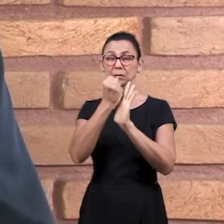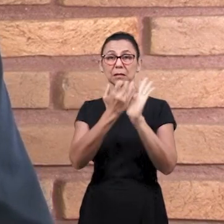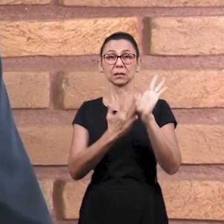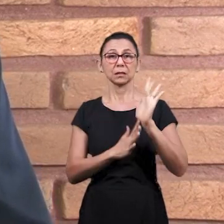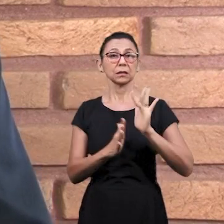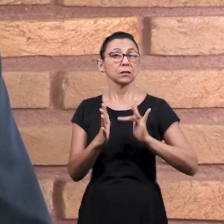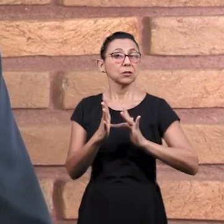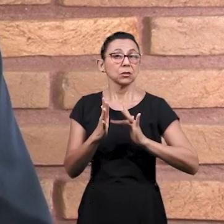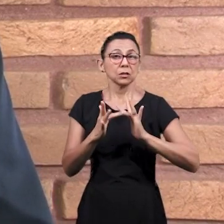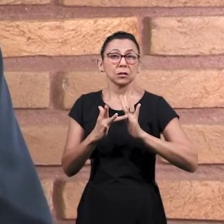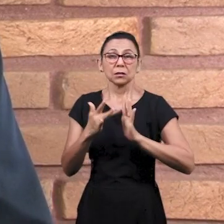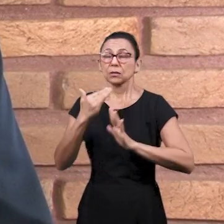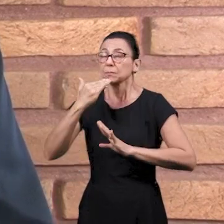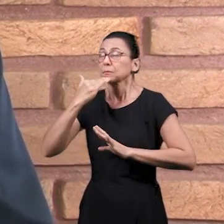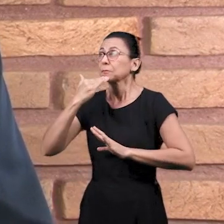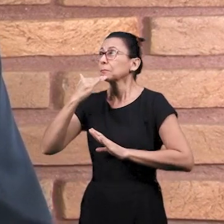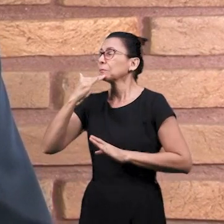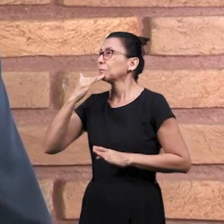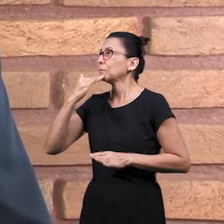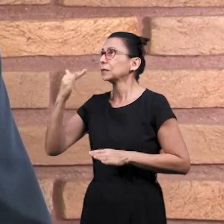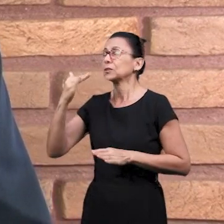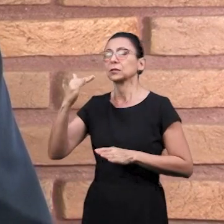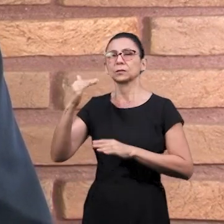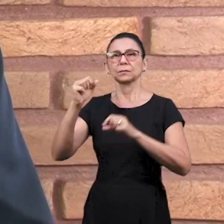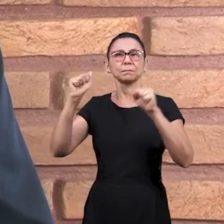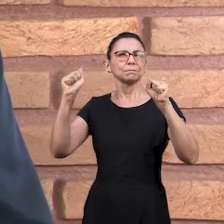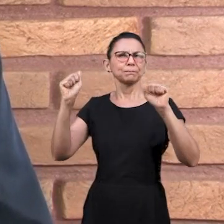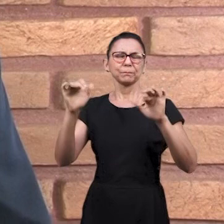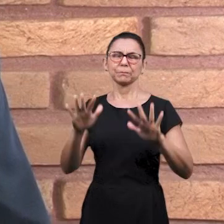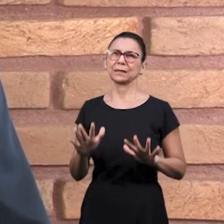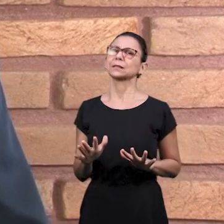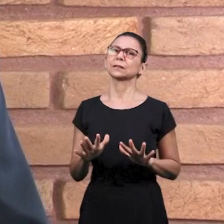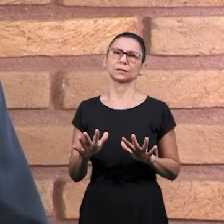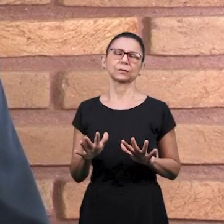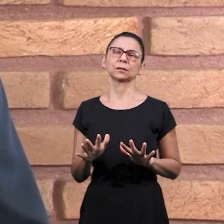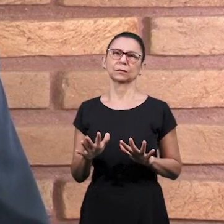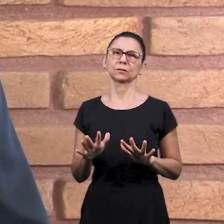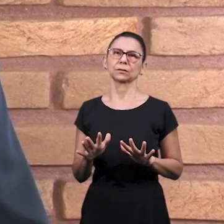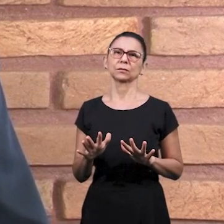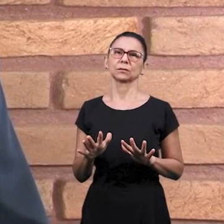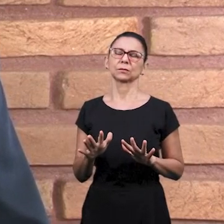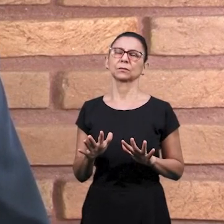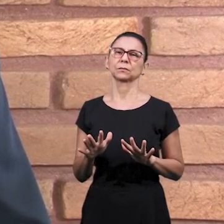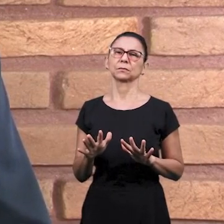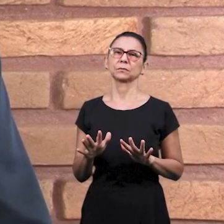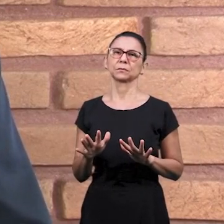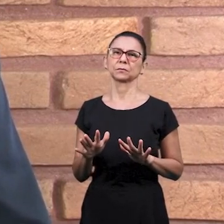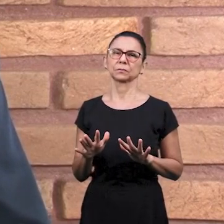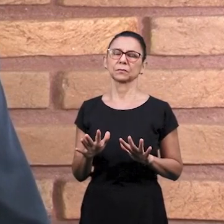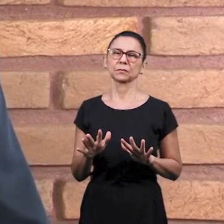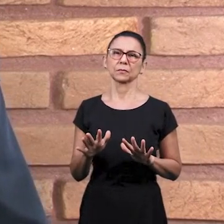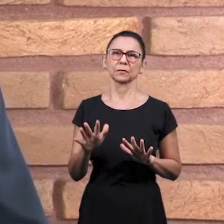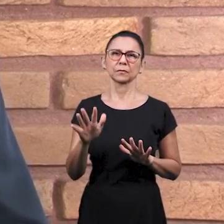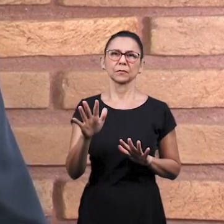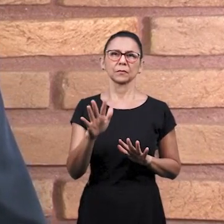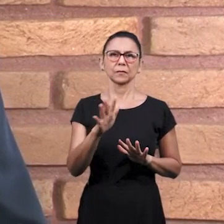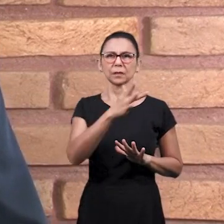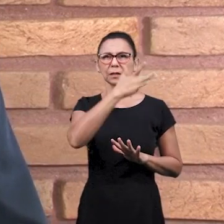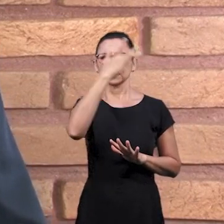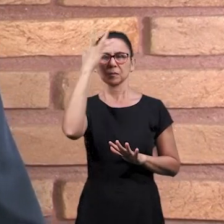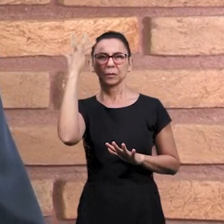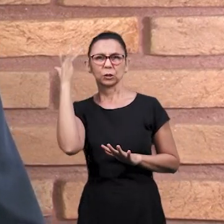крови Иисуса Христа, когда мы просим Тебя благословения для